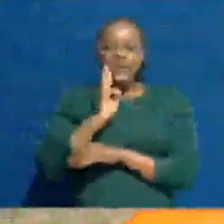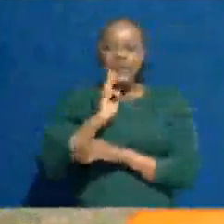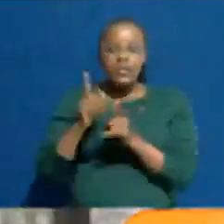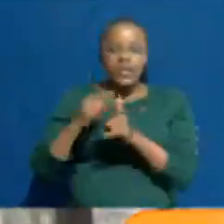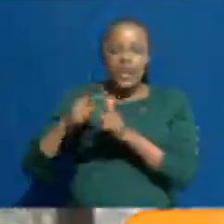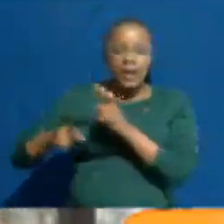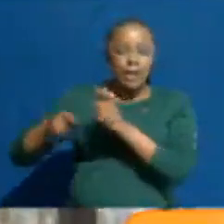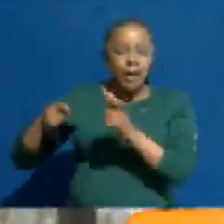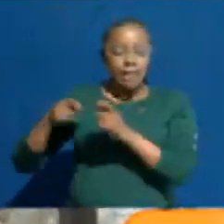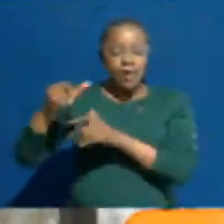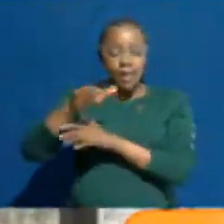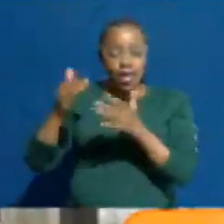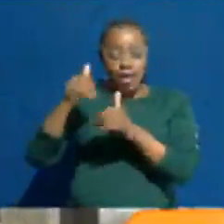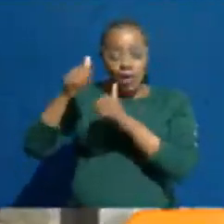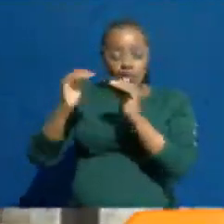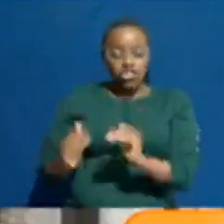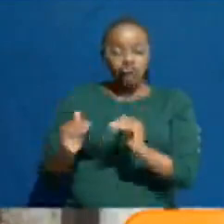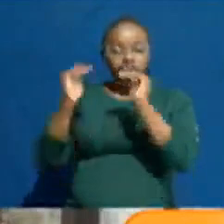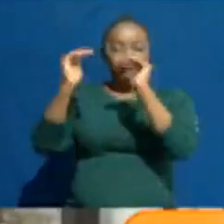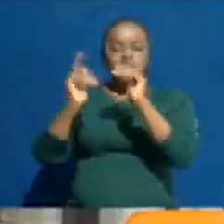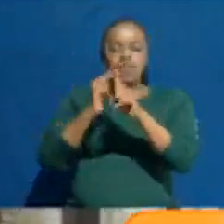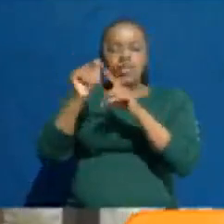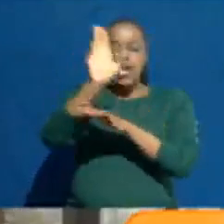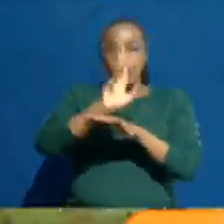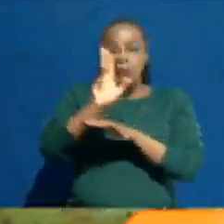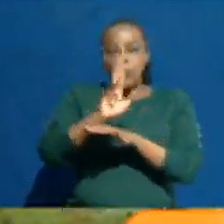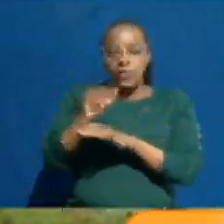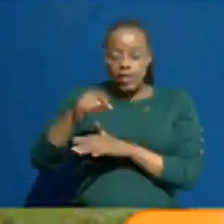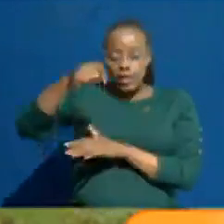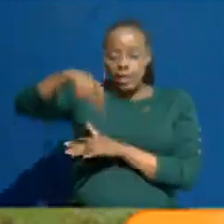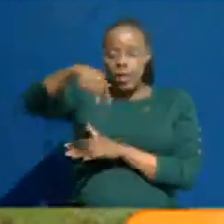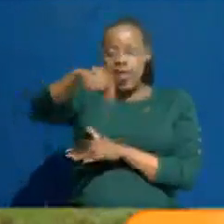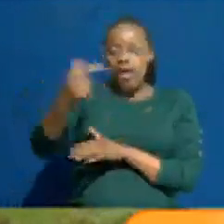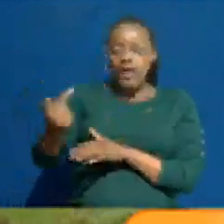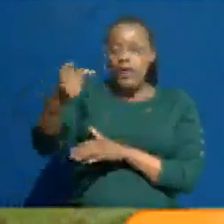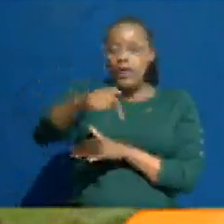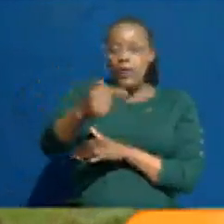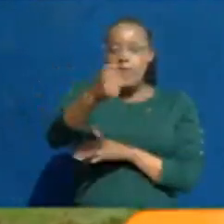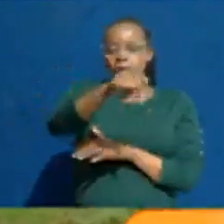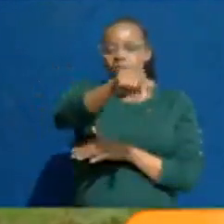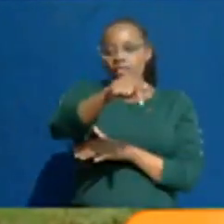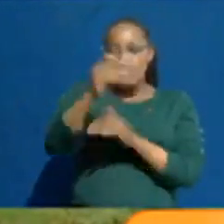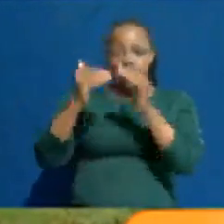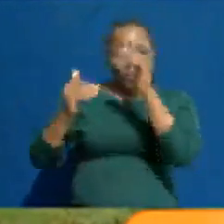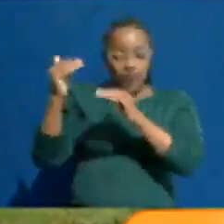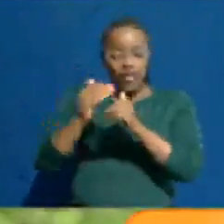upigwa hadi eneo lililo juu na kisha kutumika kunyunyuzia mimea katika chuo hiki.